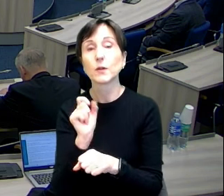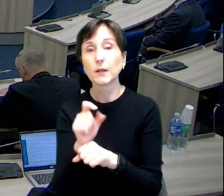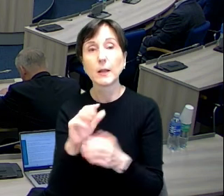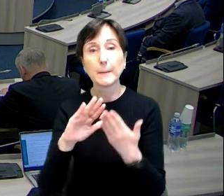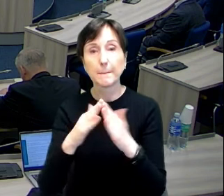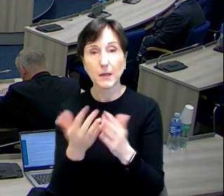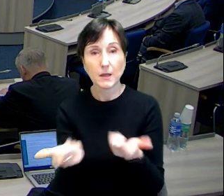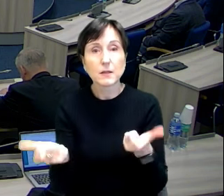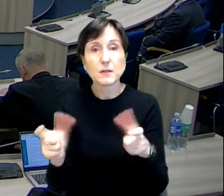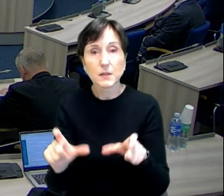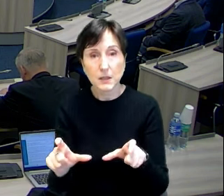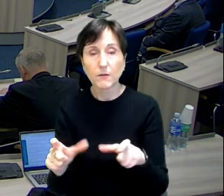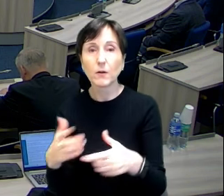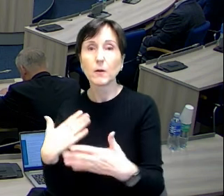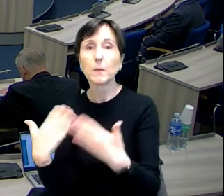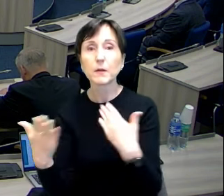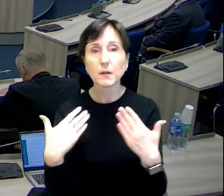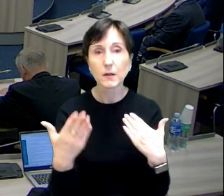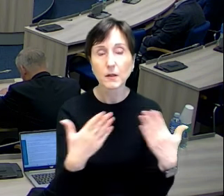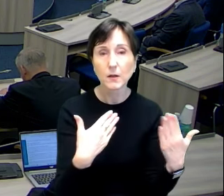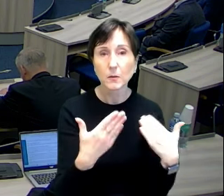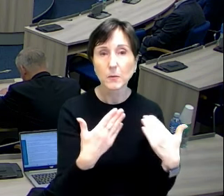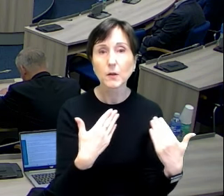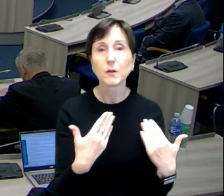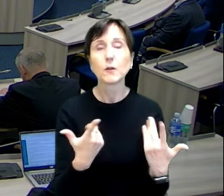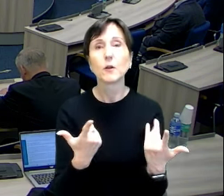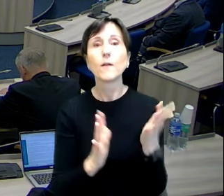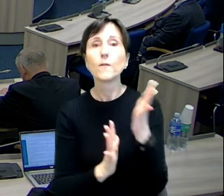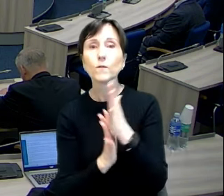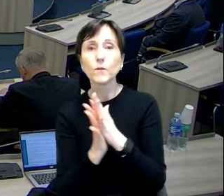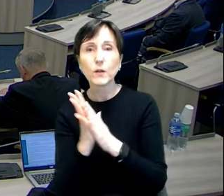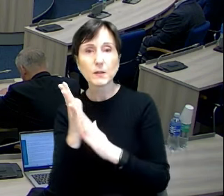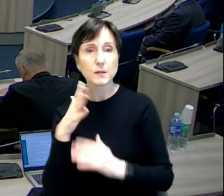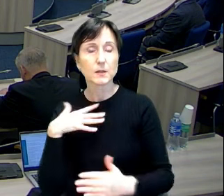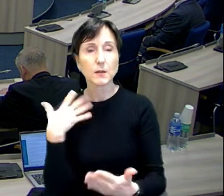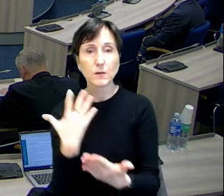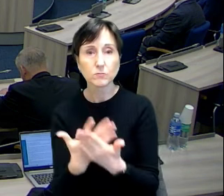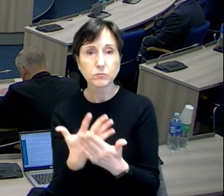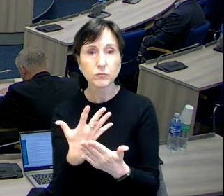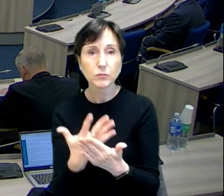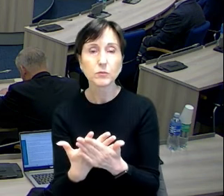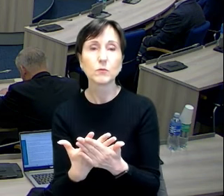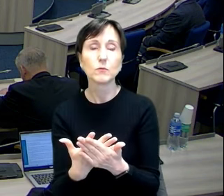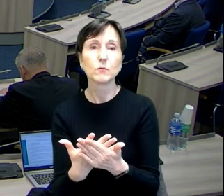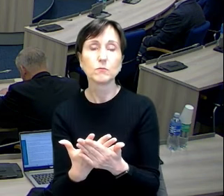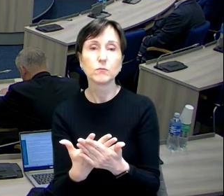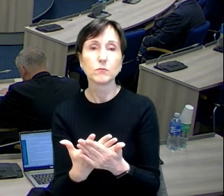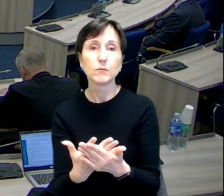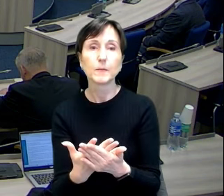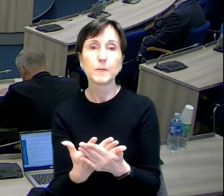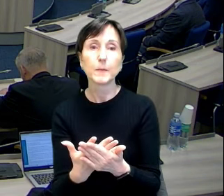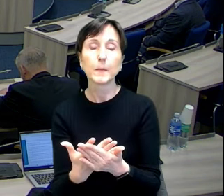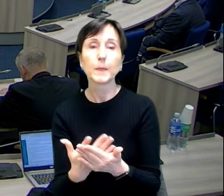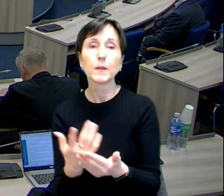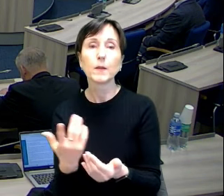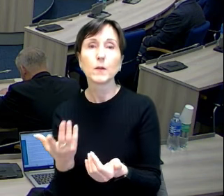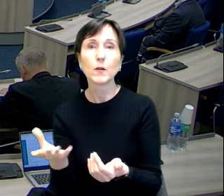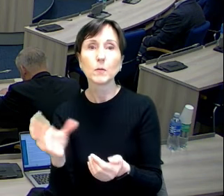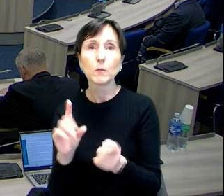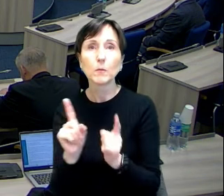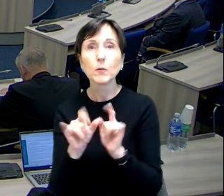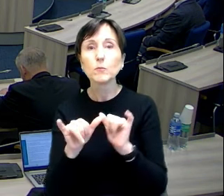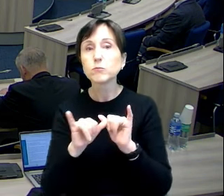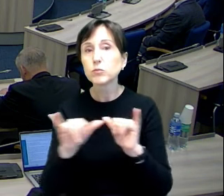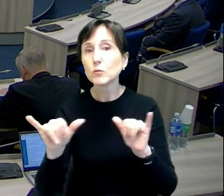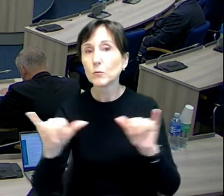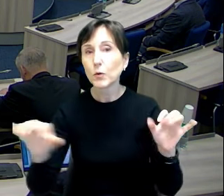už bendradarbiavimą įgyvendinant klaipėdos miesto vystymo iniciatyvas svaro asmeninį indėlį prisidedant prie urbanistinės plėtros